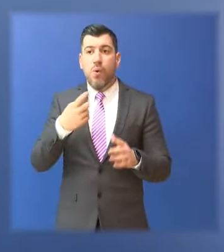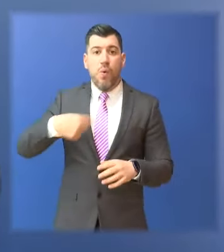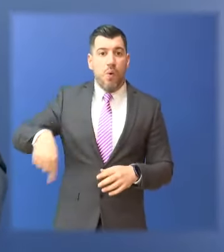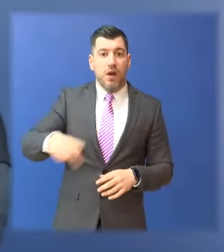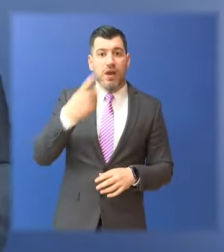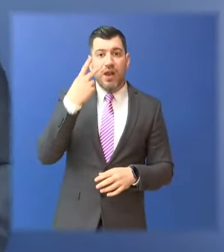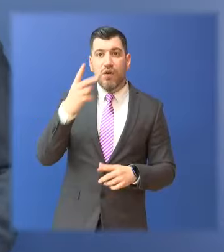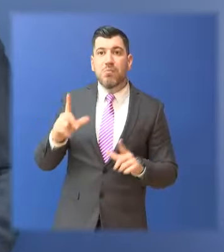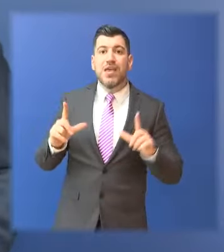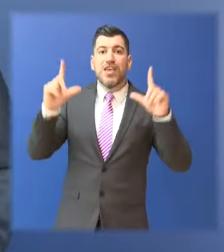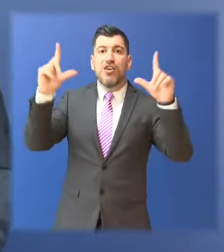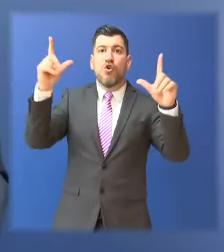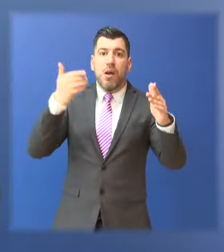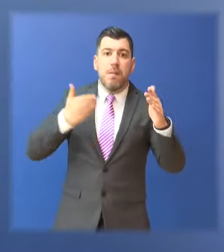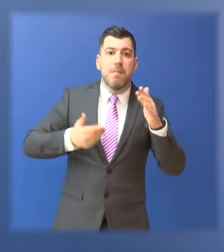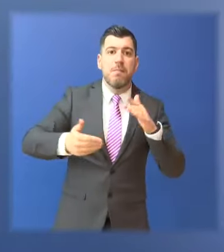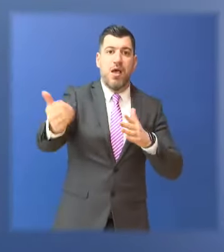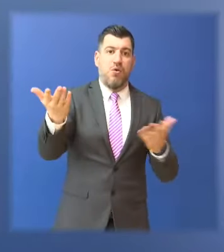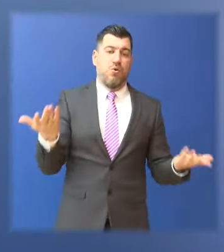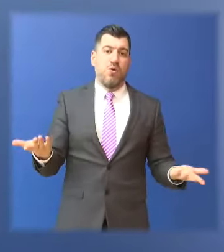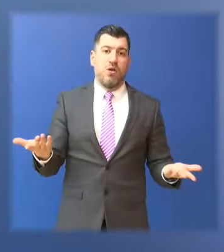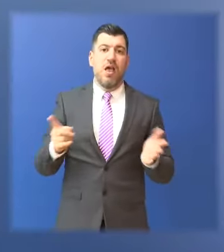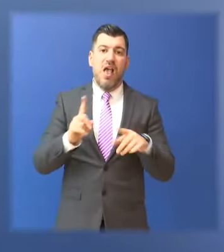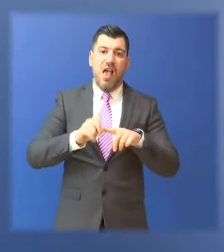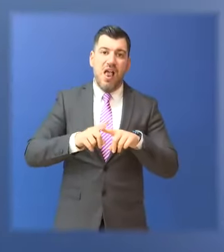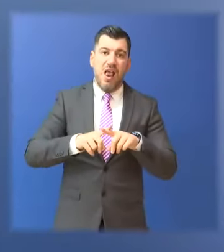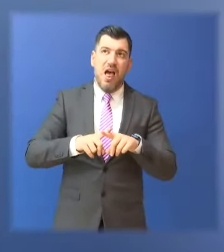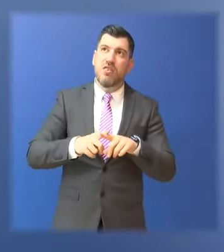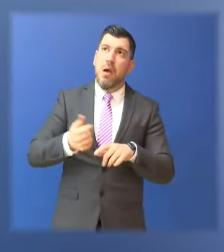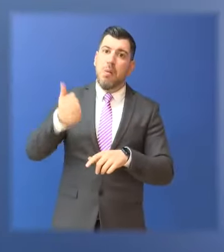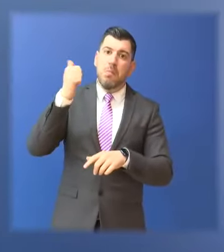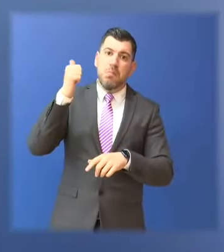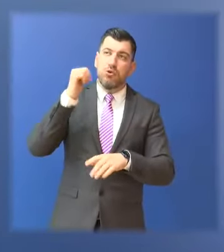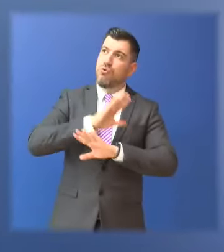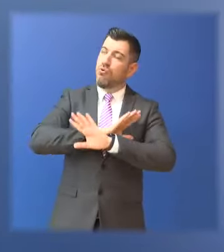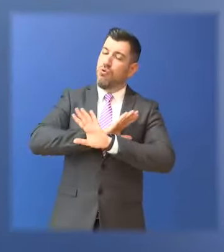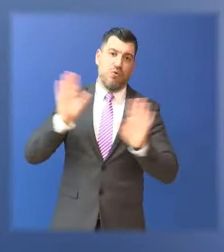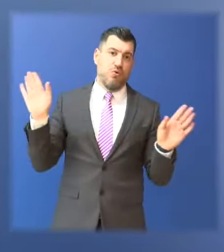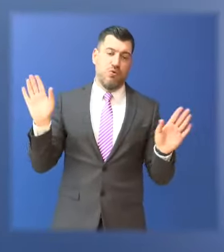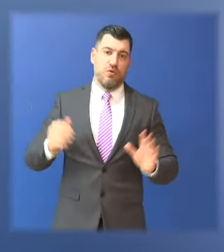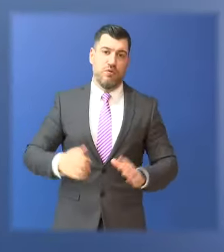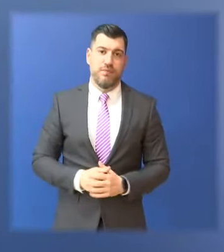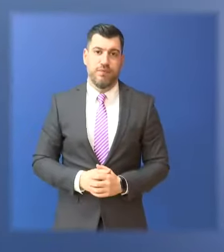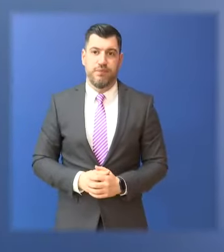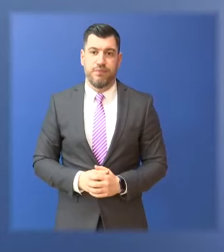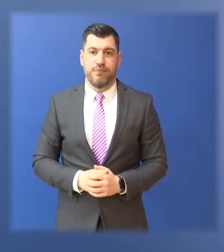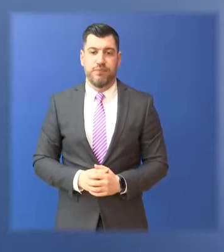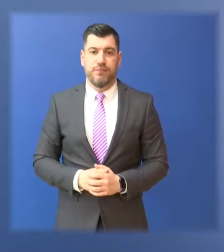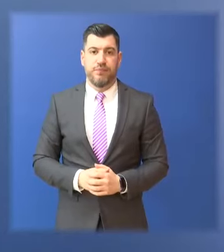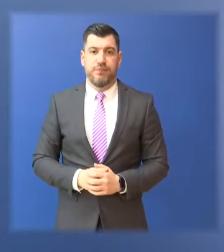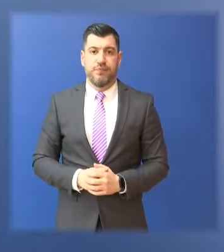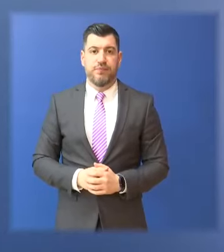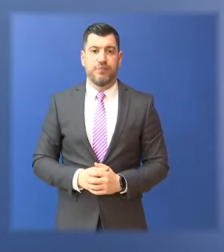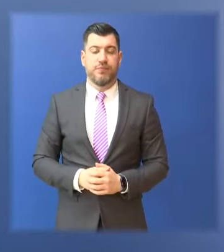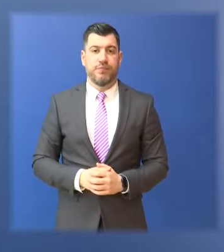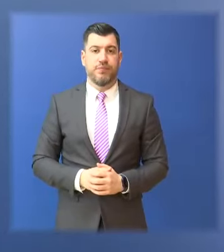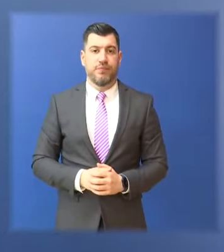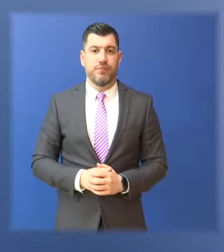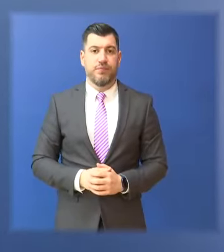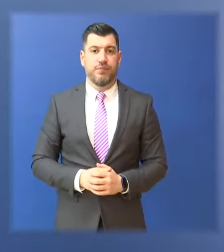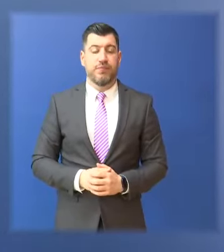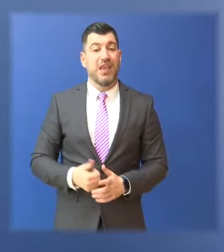Γιατί δεν μπορούμε να μένουμε άλλο πίσω. Ελάτε. Θα πάω σε ένα άλλο θέμα. Είδαμε χθες και εκπρόσωποι δημοσιεύματα